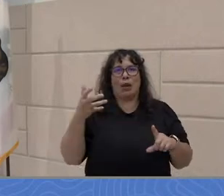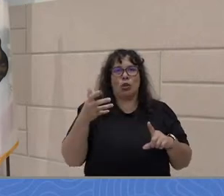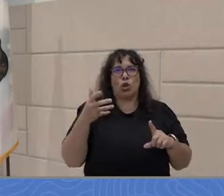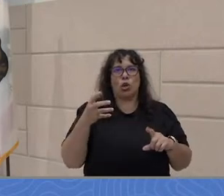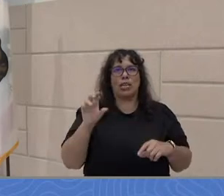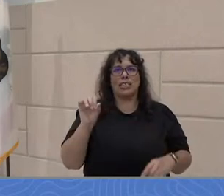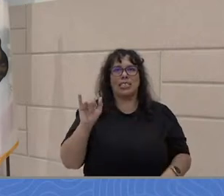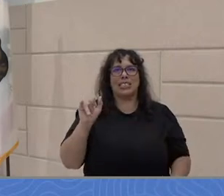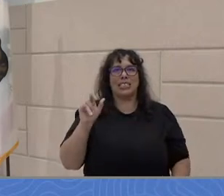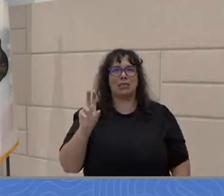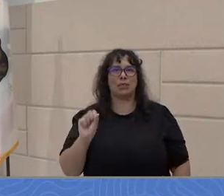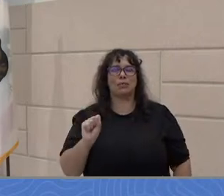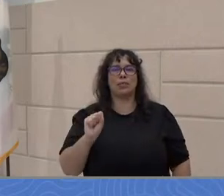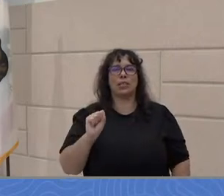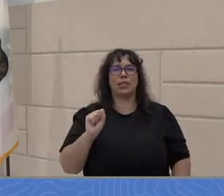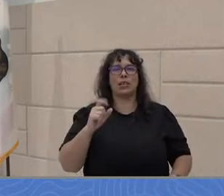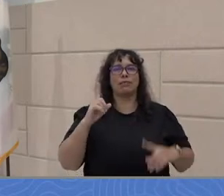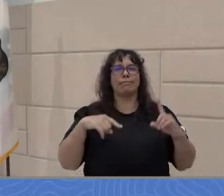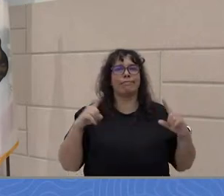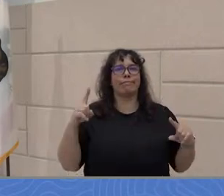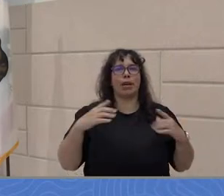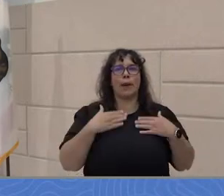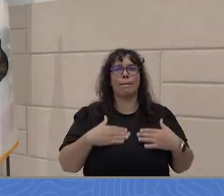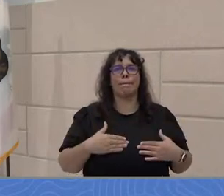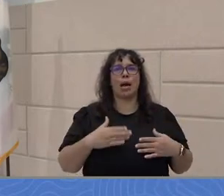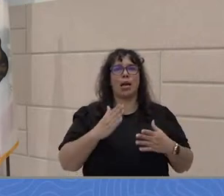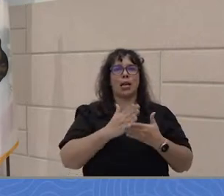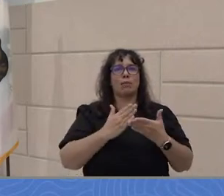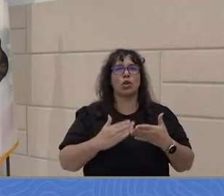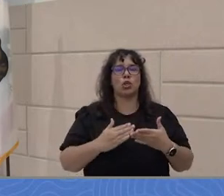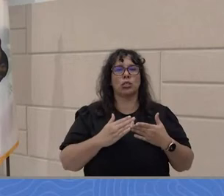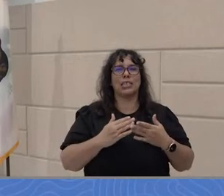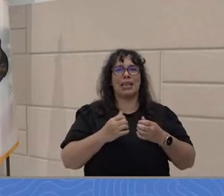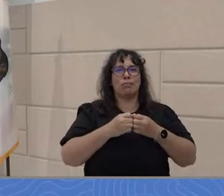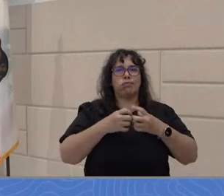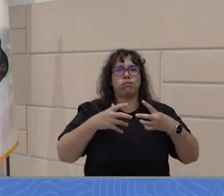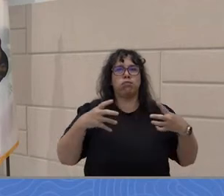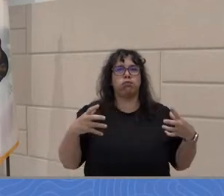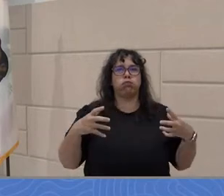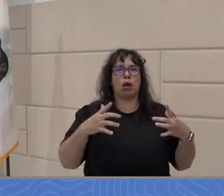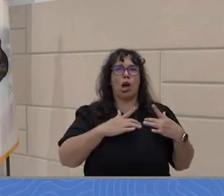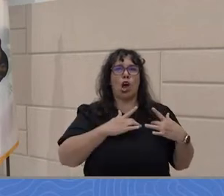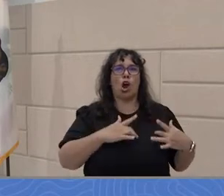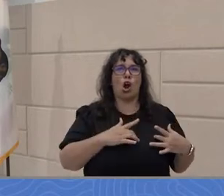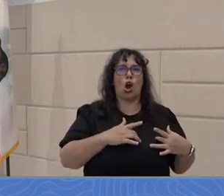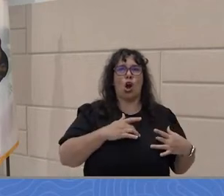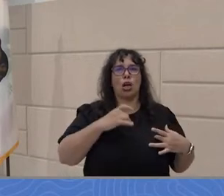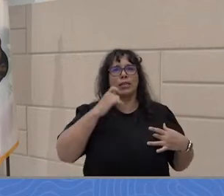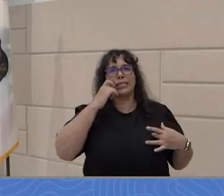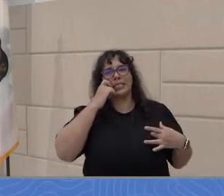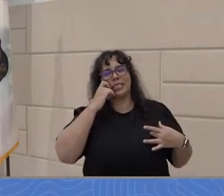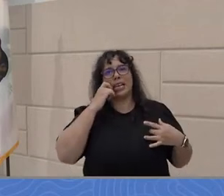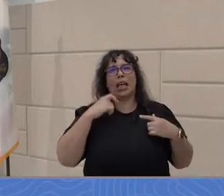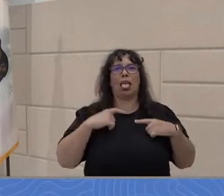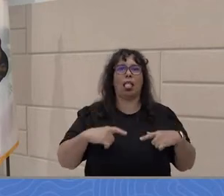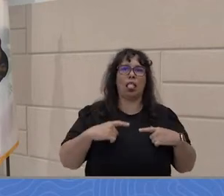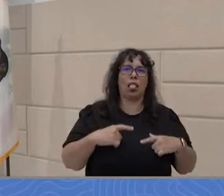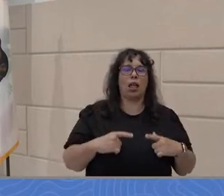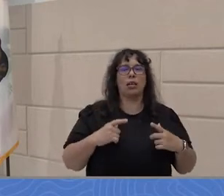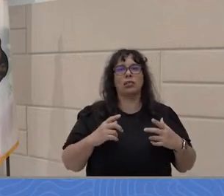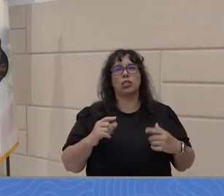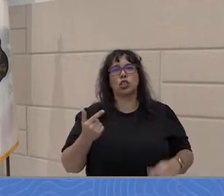ដែលវាធ្វើឲ្យគេហៅថាប៉ះពាល់ព្រៀបគ្រោះថ្នាក់ដល់បេះដូងដល់សួតដ